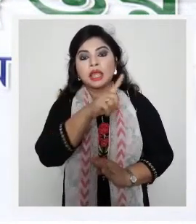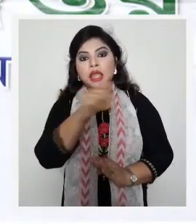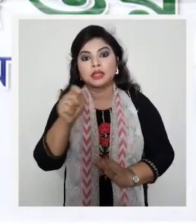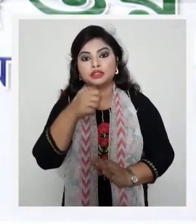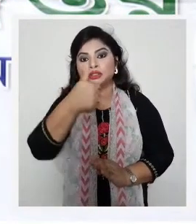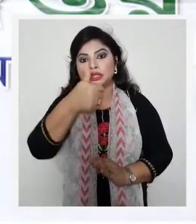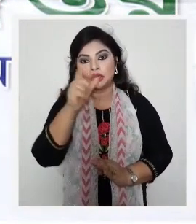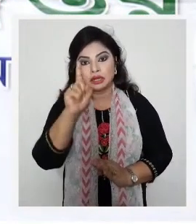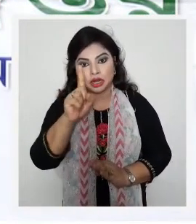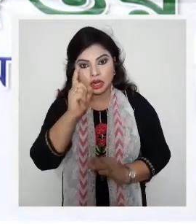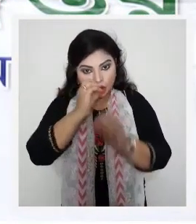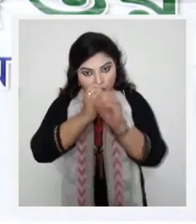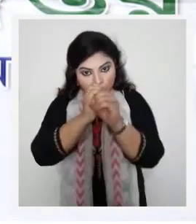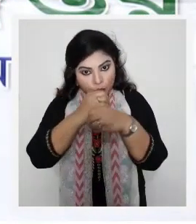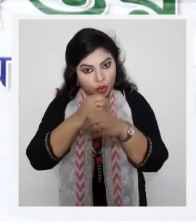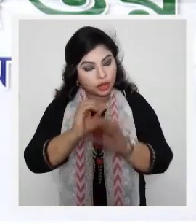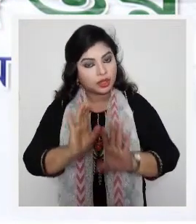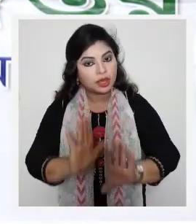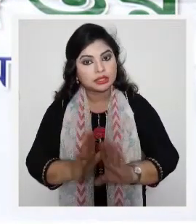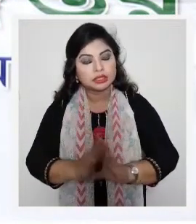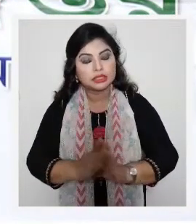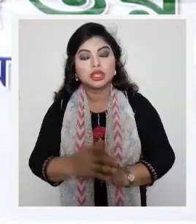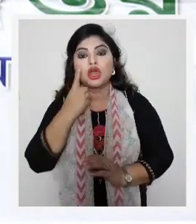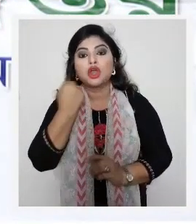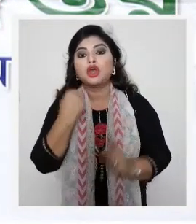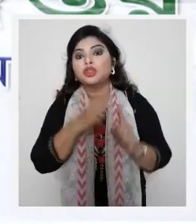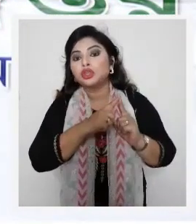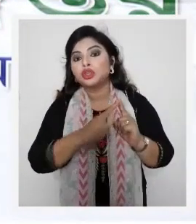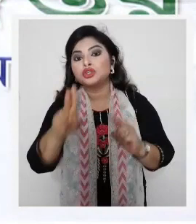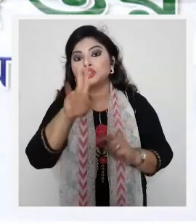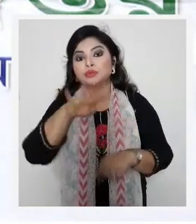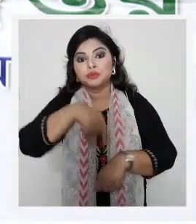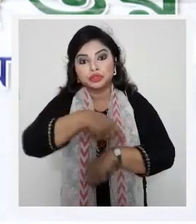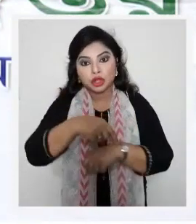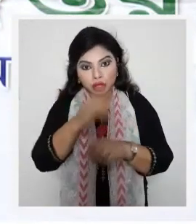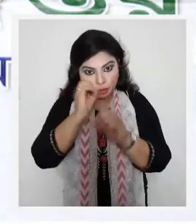14,505টি এবং এ পর্যন্ত নমুনা পরীক্ষা হয়েছে